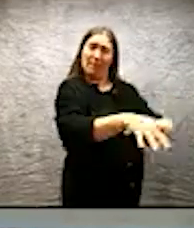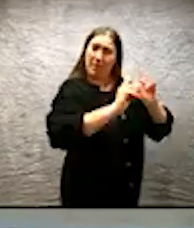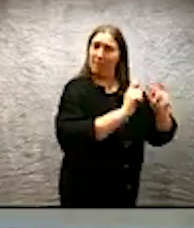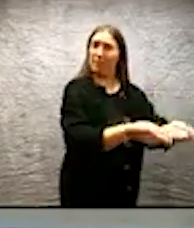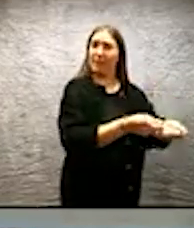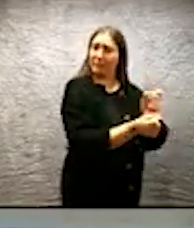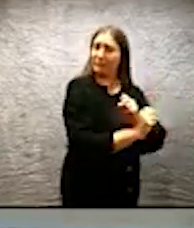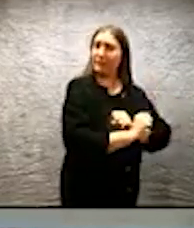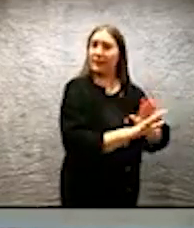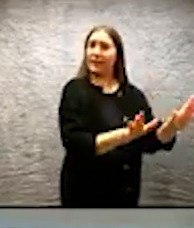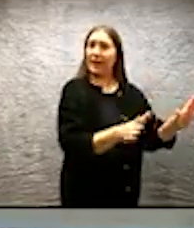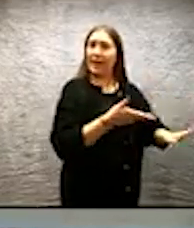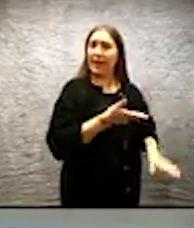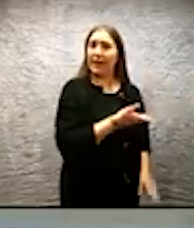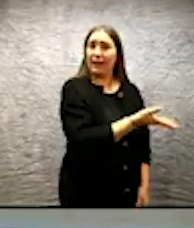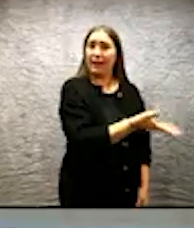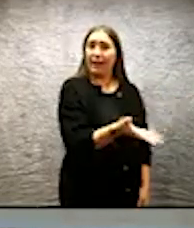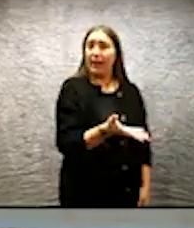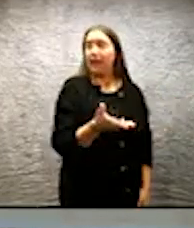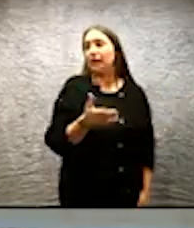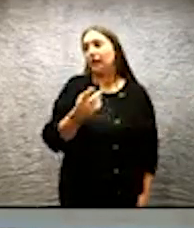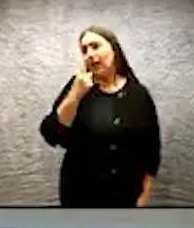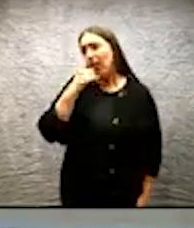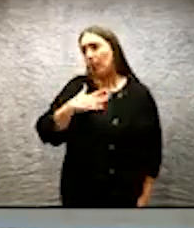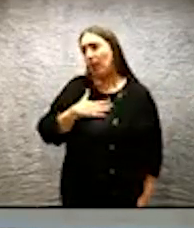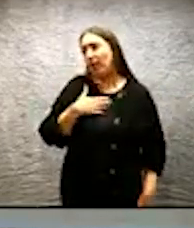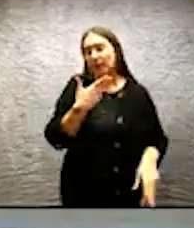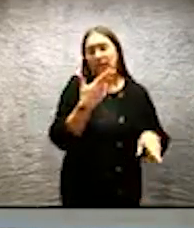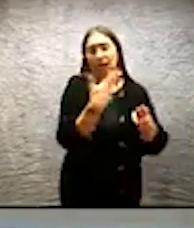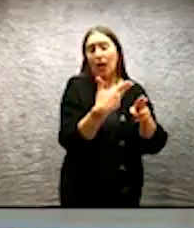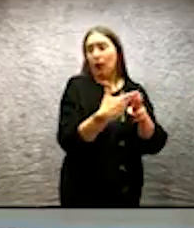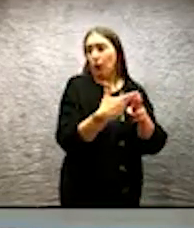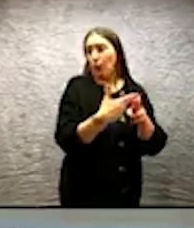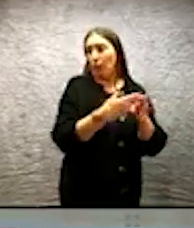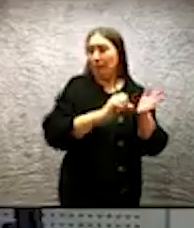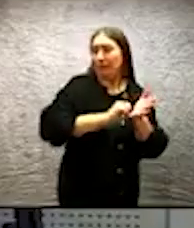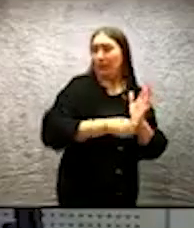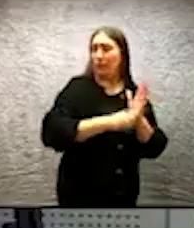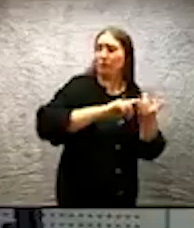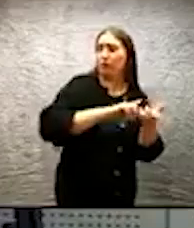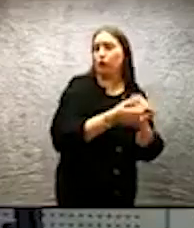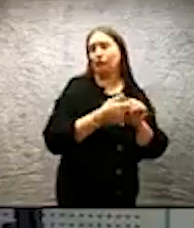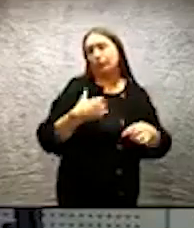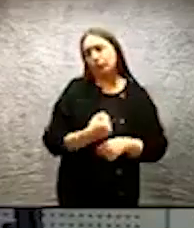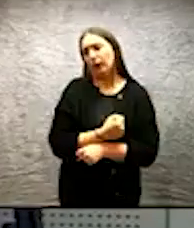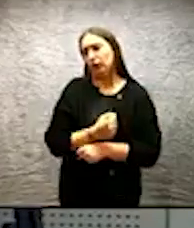identité, et je pense qu'il serait dommage de changer cette identité.